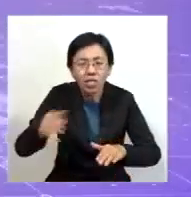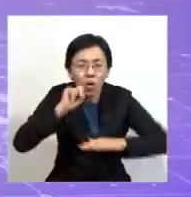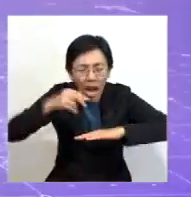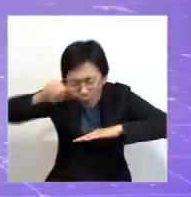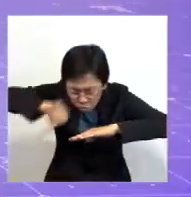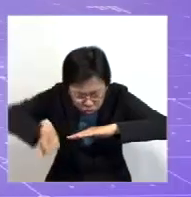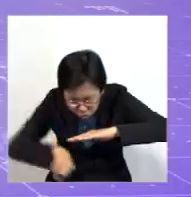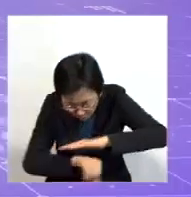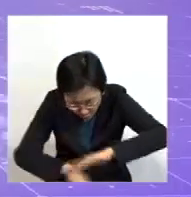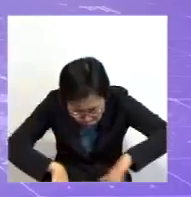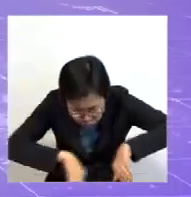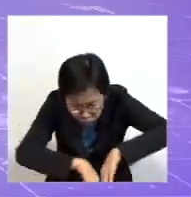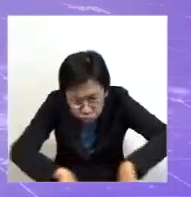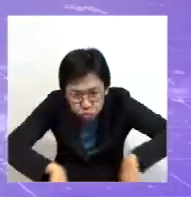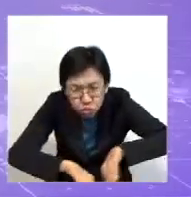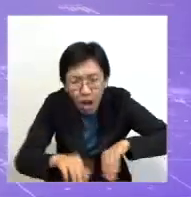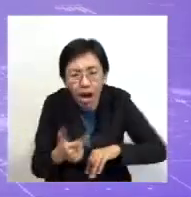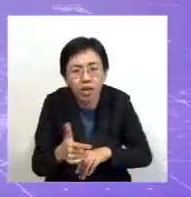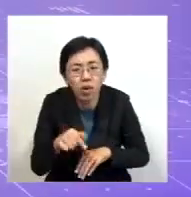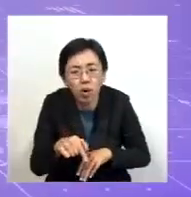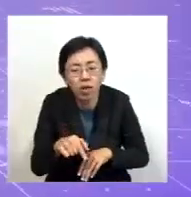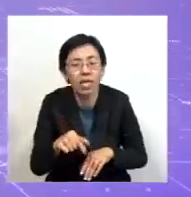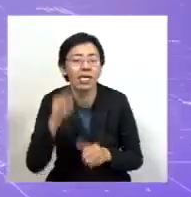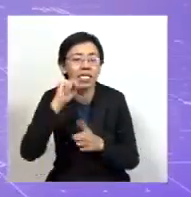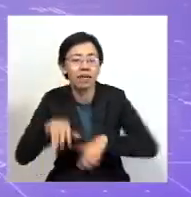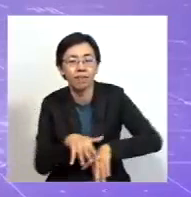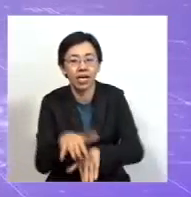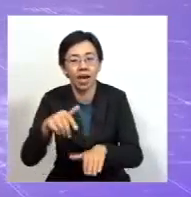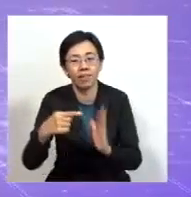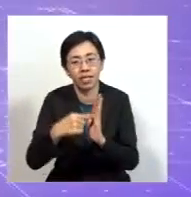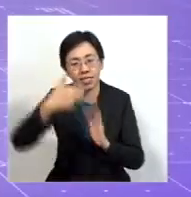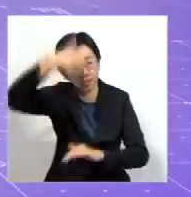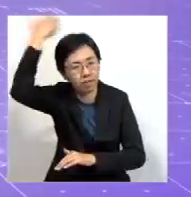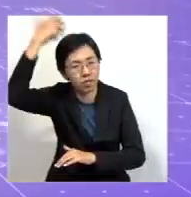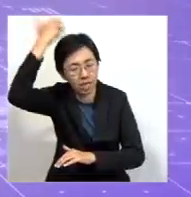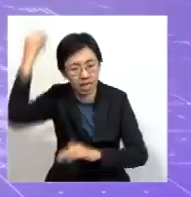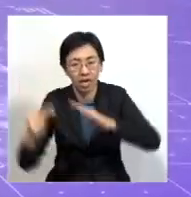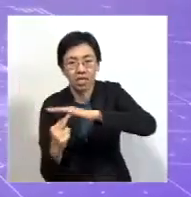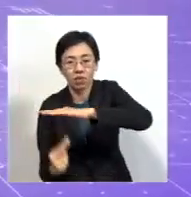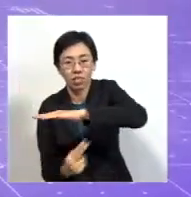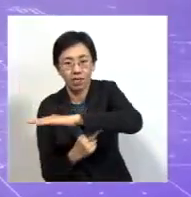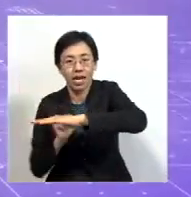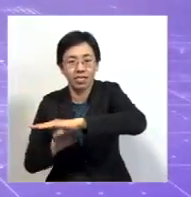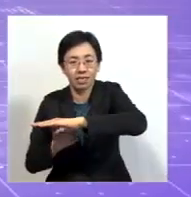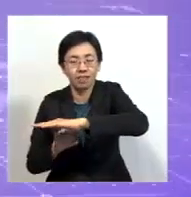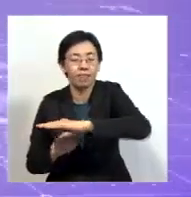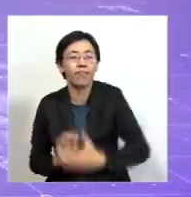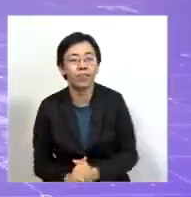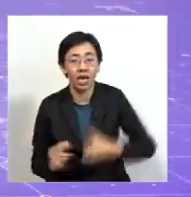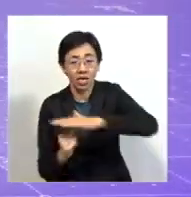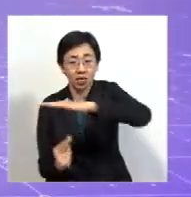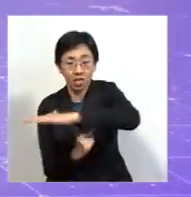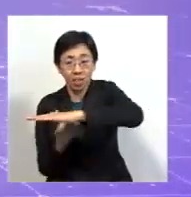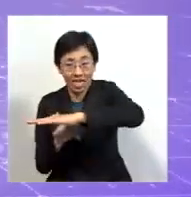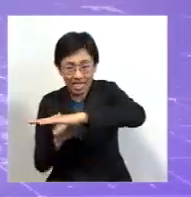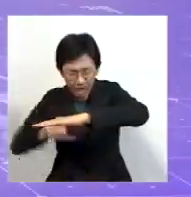องในแม่น้ำนะครับที่บริเวณแม่น้ำในจังหวัดสิงห์บุรีนะครับที่บริเวณสะพานบางระจันนะครับโดยผู้สื่อข่าวก็ล